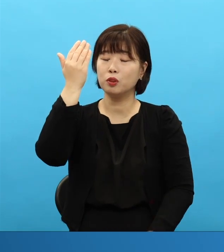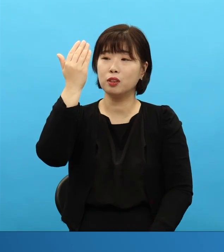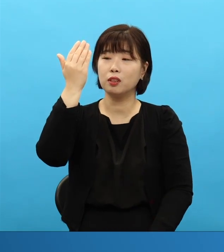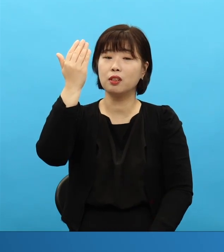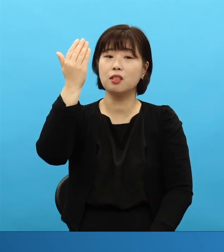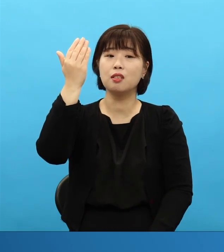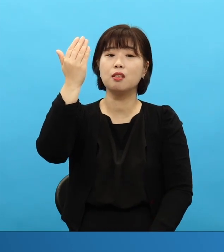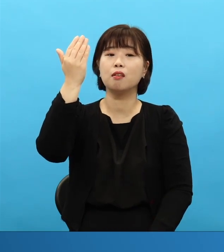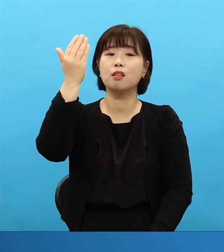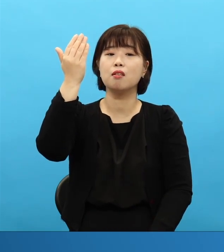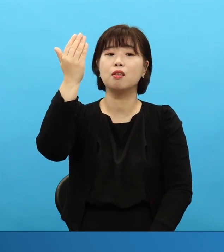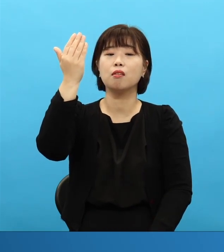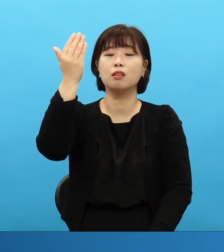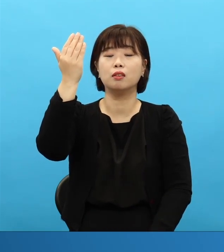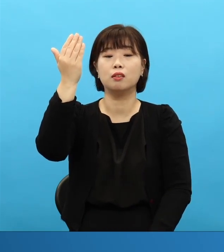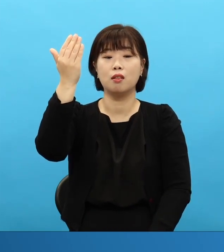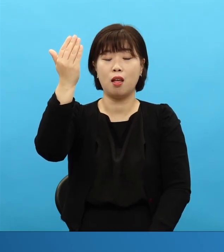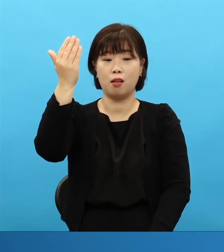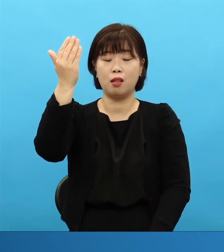그분이